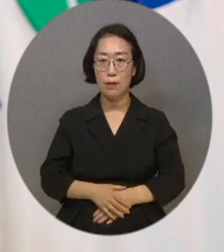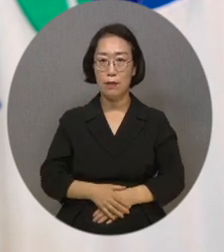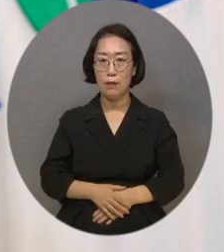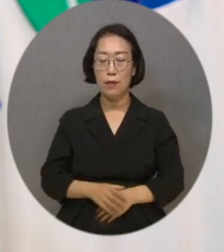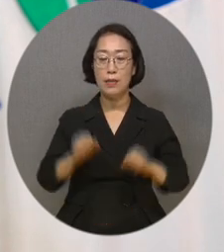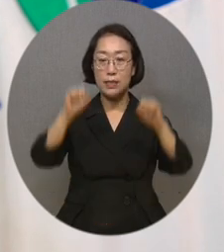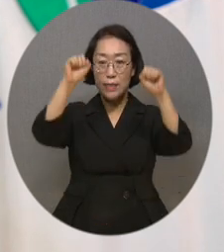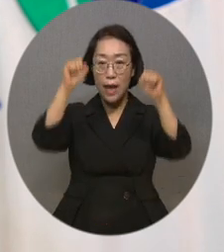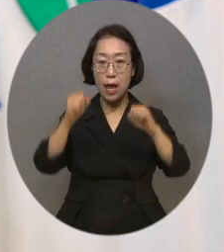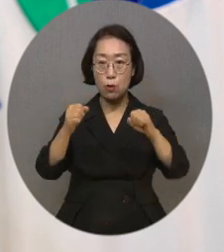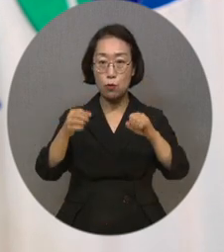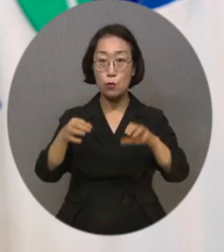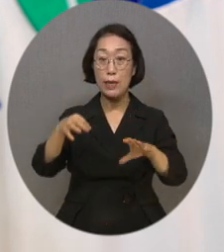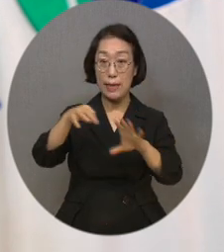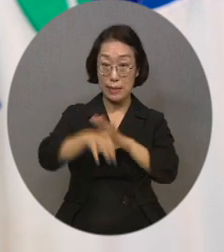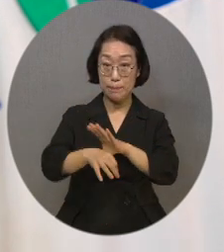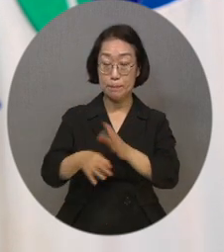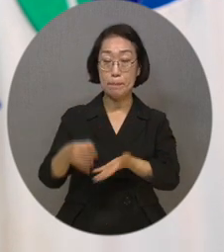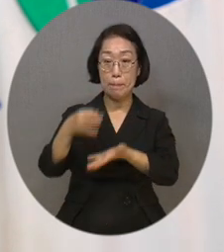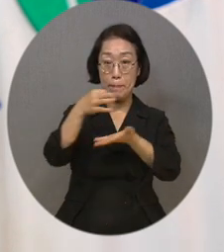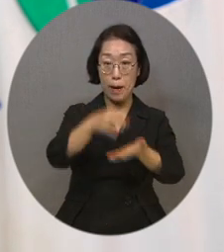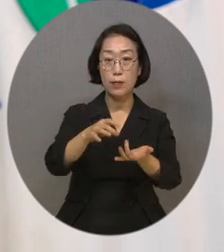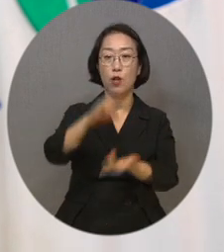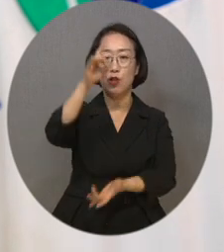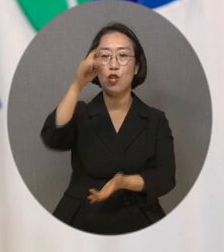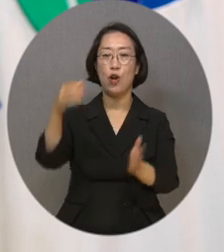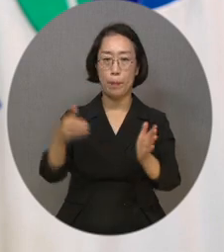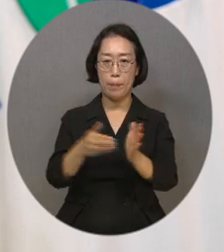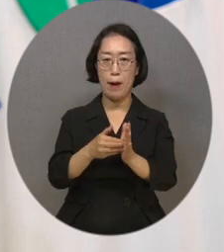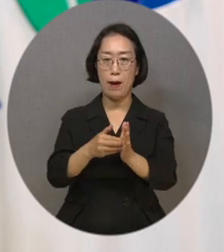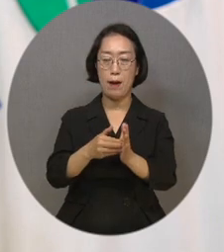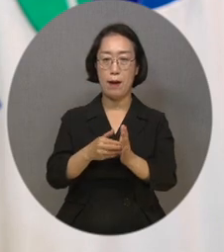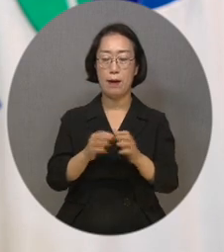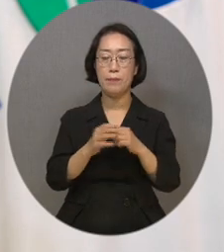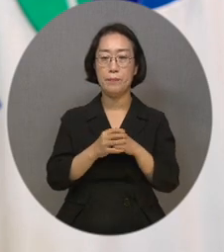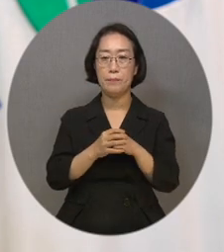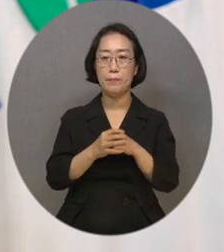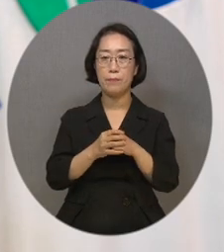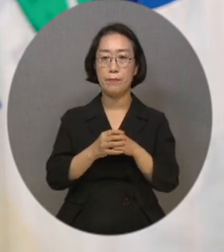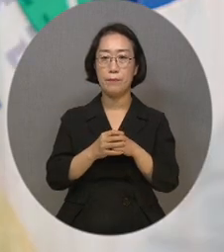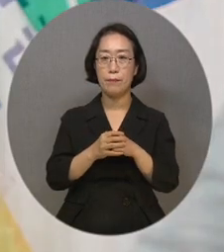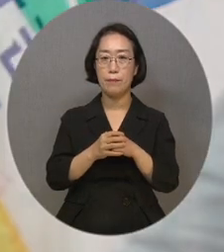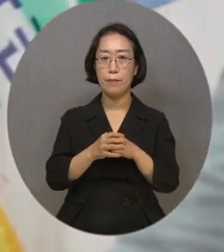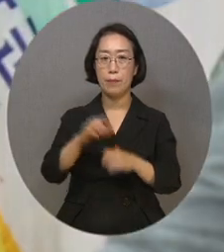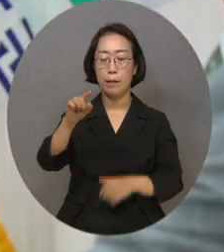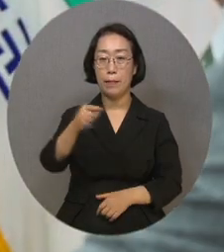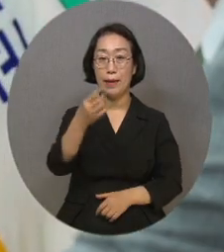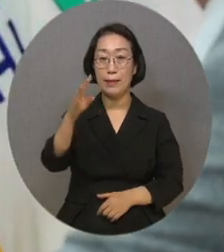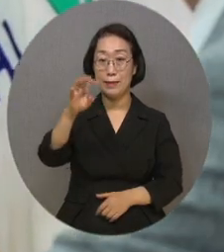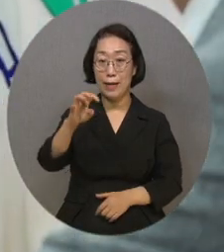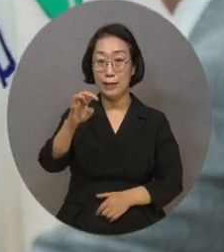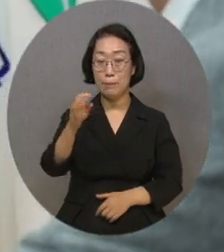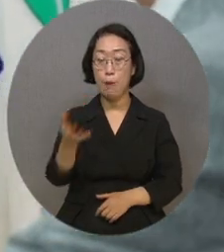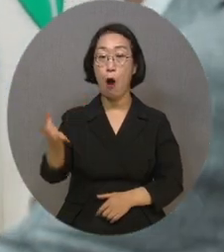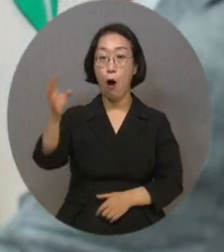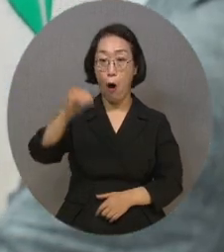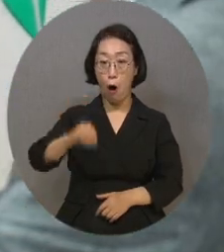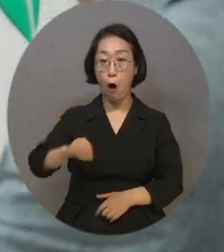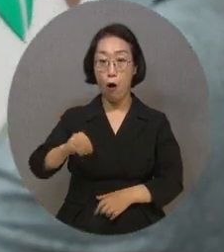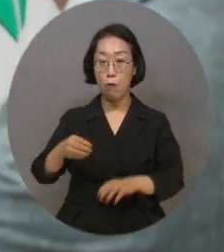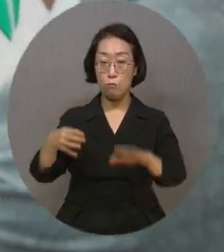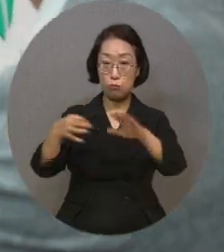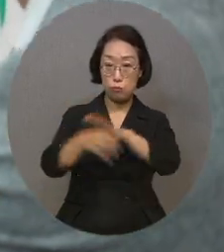좀, 그걸 좀 선정을 됐습니다. 선정을 받아가지고 앞으로 140억을 투자해서